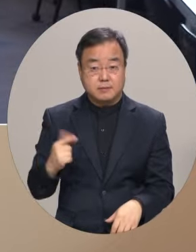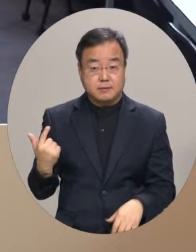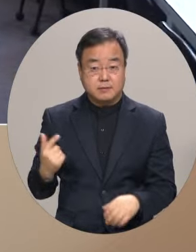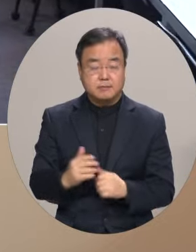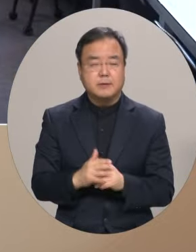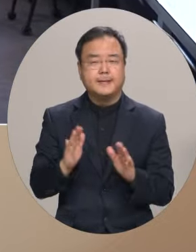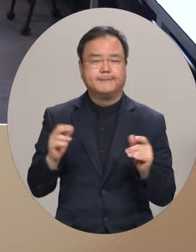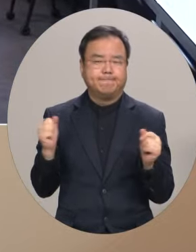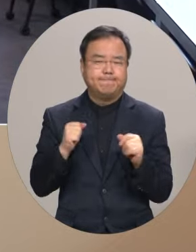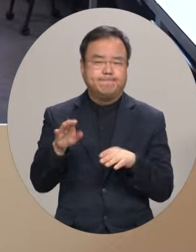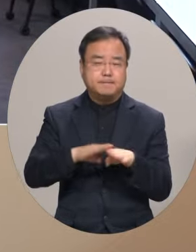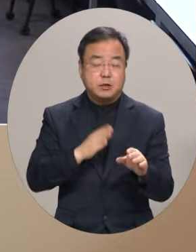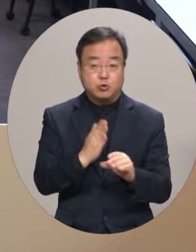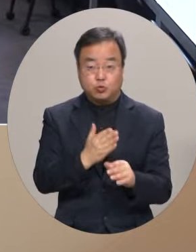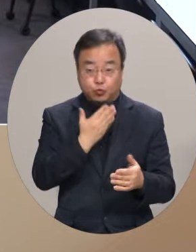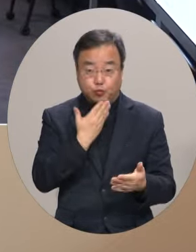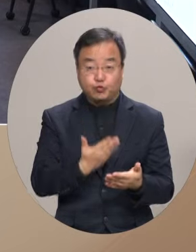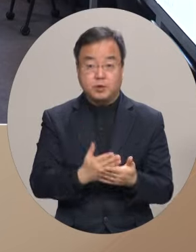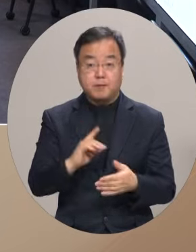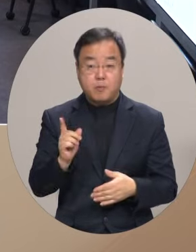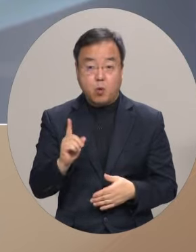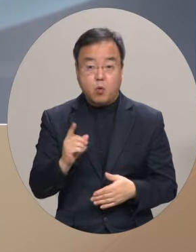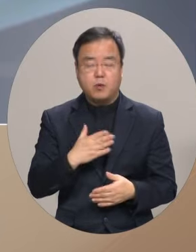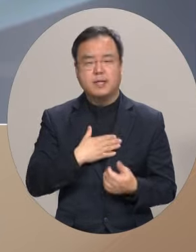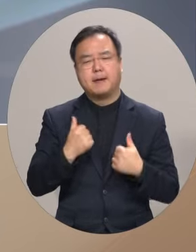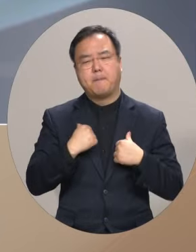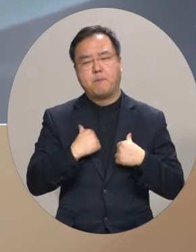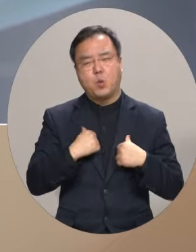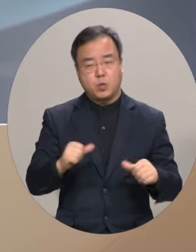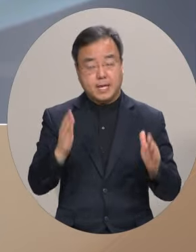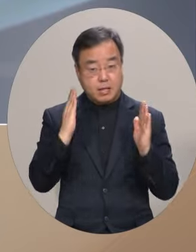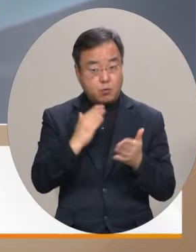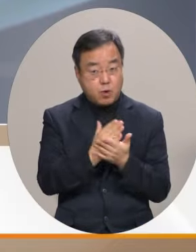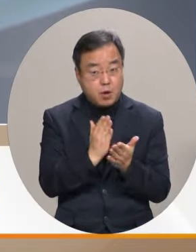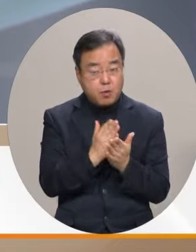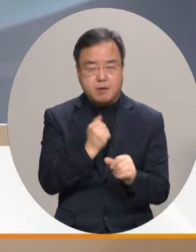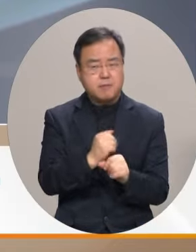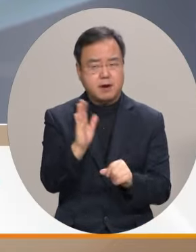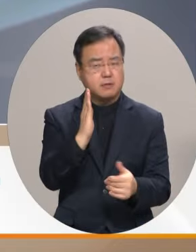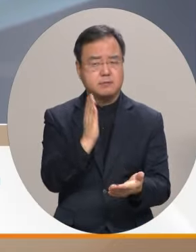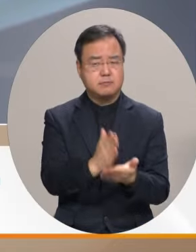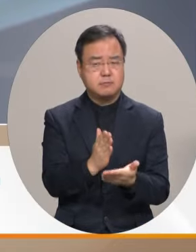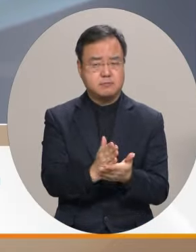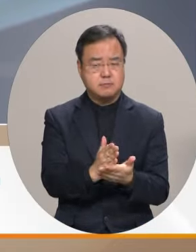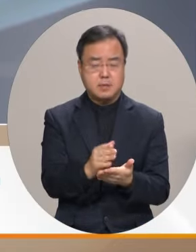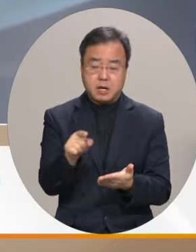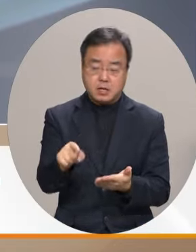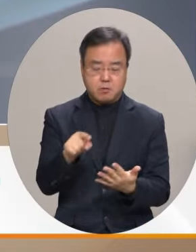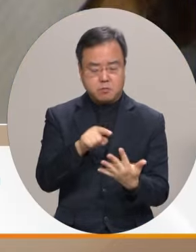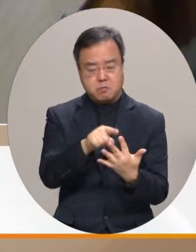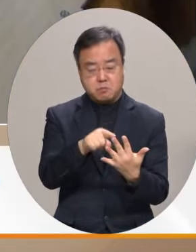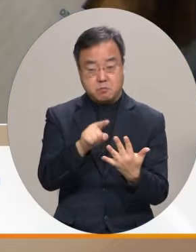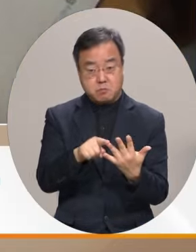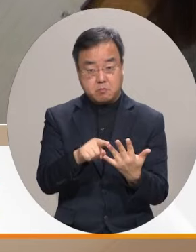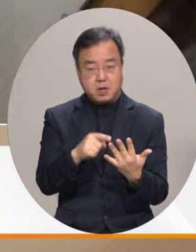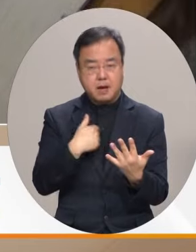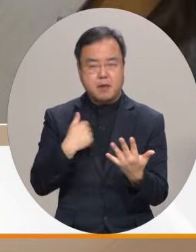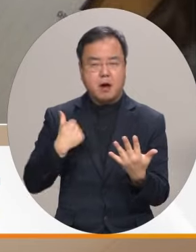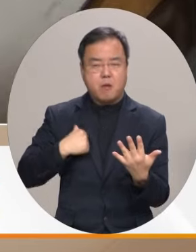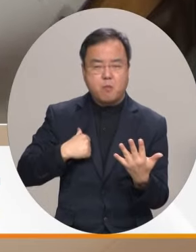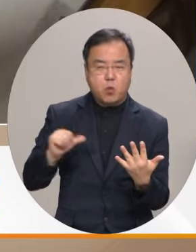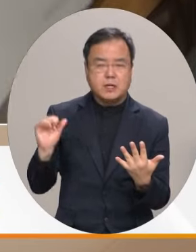겨울방학때 가장 중요한 건 내가 포기할 과목을 만들지 않는다 그 대신 내가이 과목을 포기하지 않는 대신 내 약점을